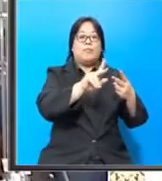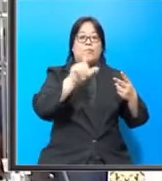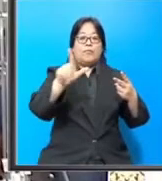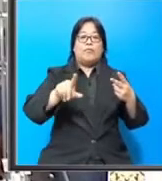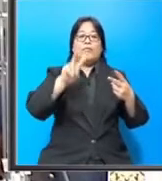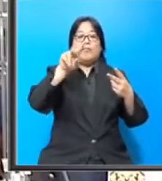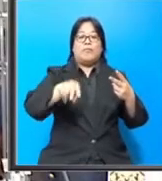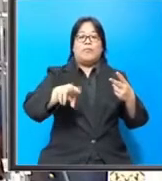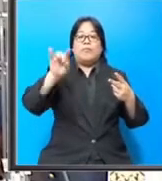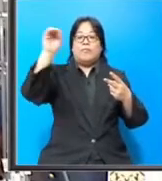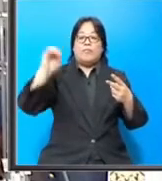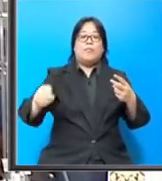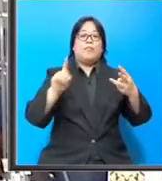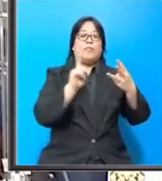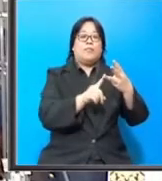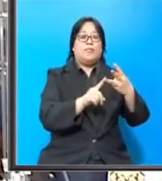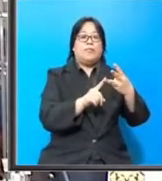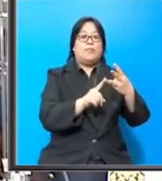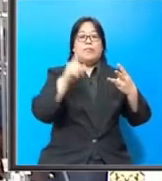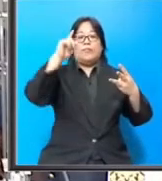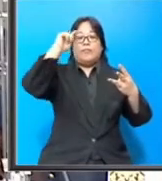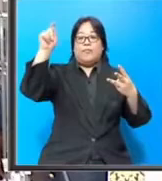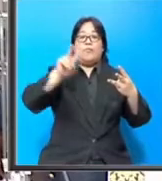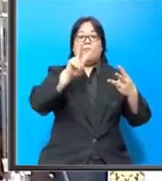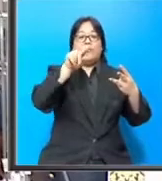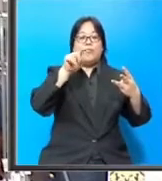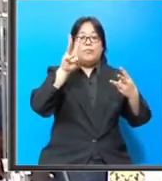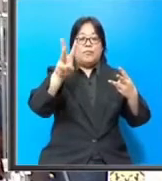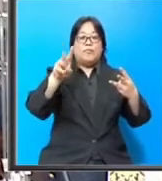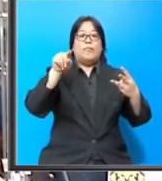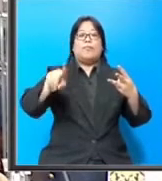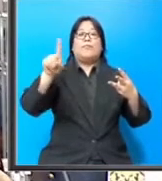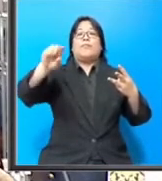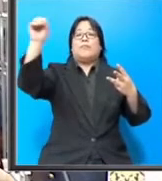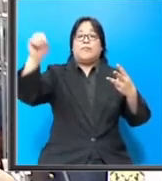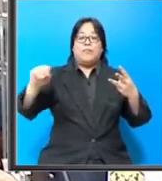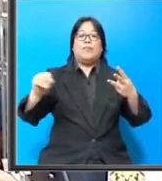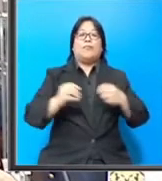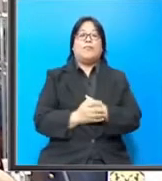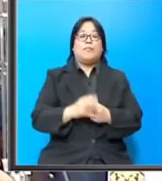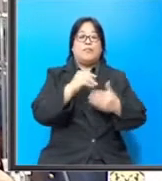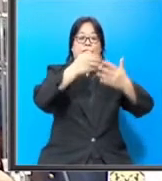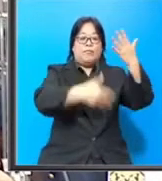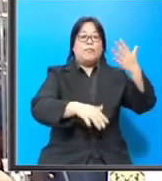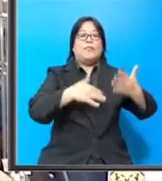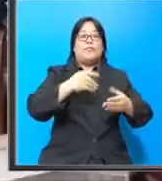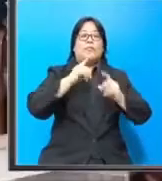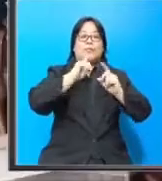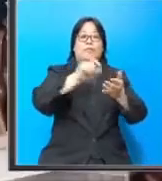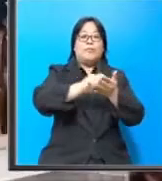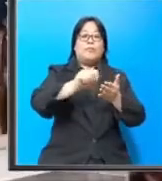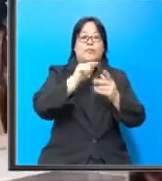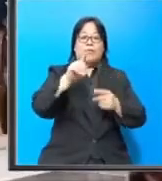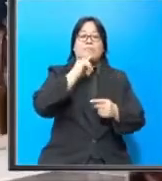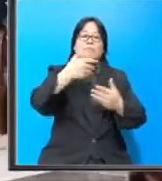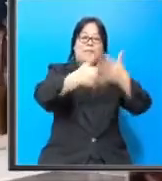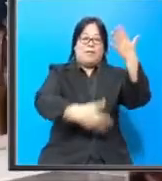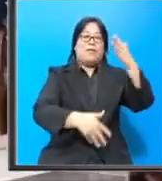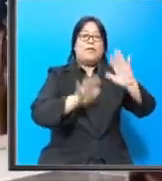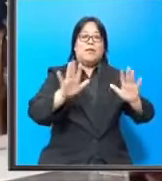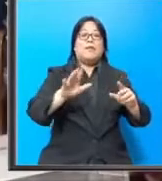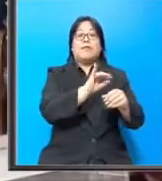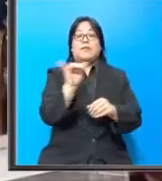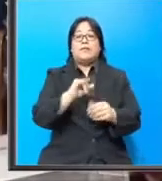peristiwa 80800 dan Terengganu 26100 192 disepanjang kapan